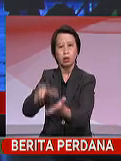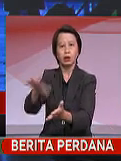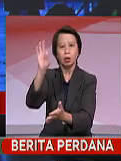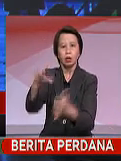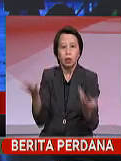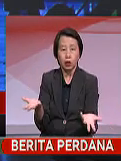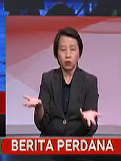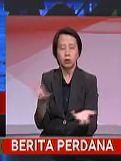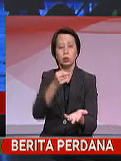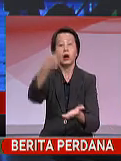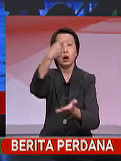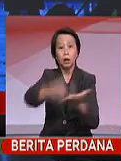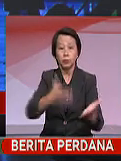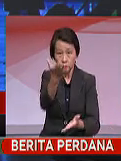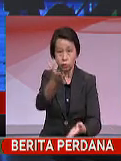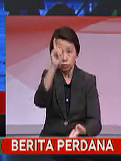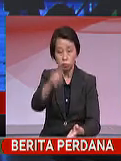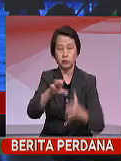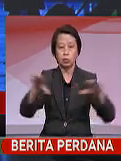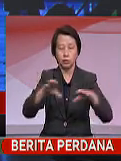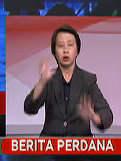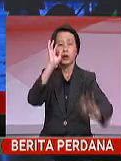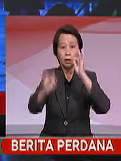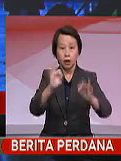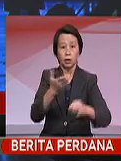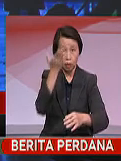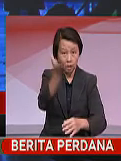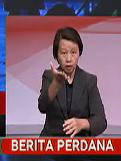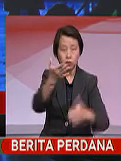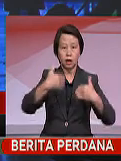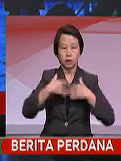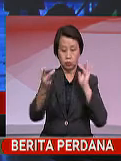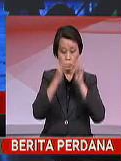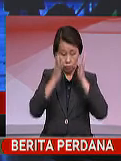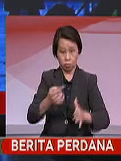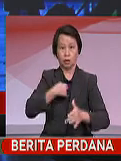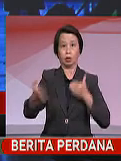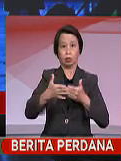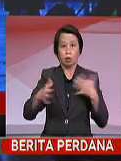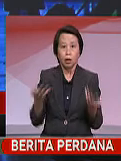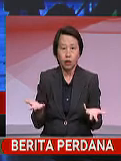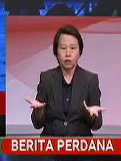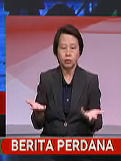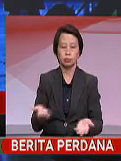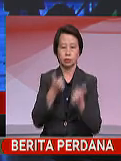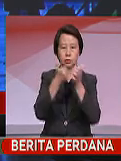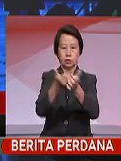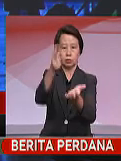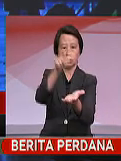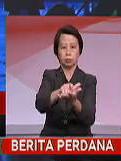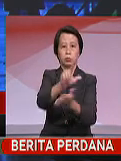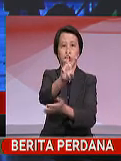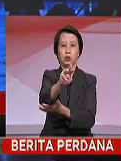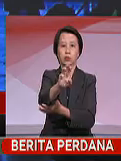diklasifikasikan dan apakah yang anda harus lakukan sekiranya anda adalah kontak rapat? Ikuti laporan wartawan Mohan